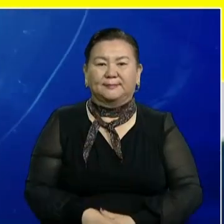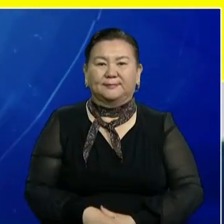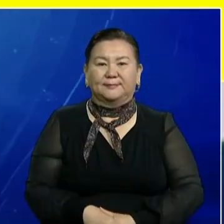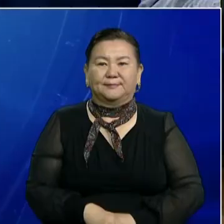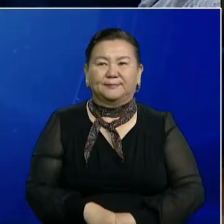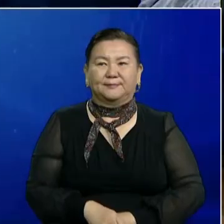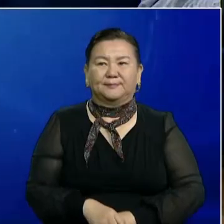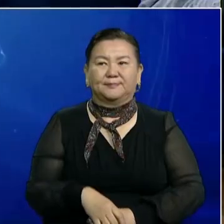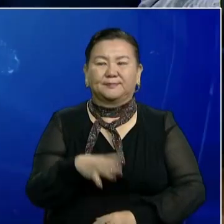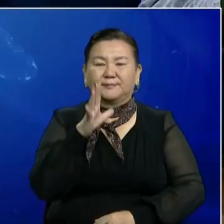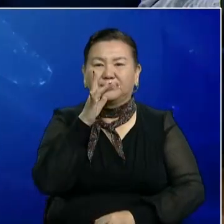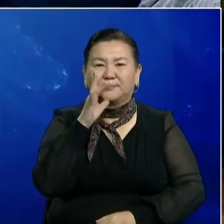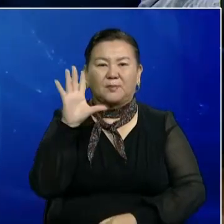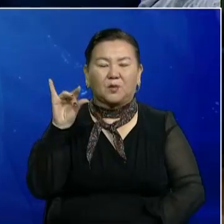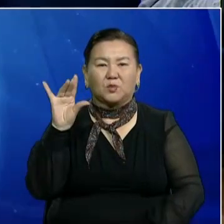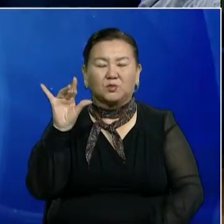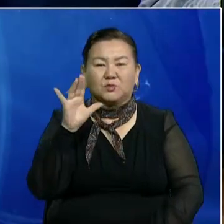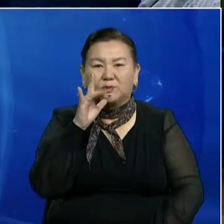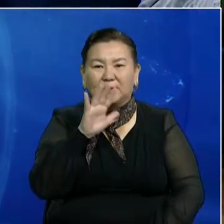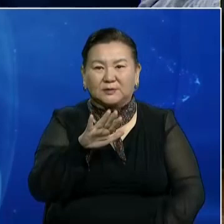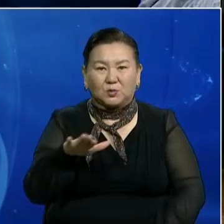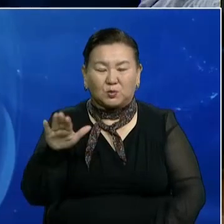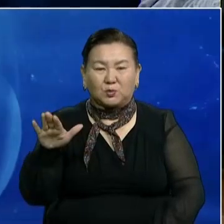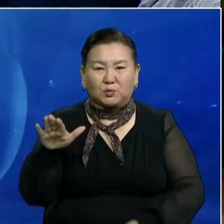За тэгээд бас нэг зүйлээс уцагд болохоор нөгөө нэг одоо ингээд